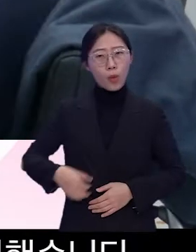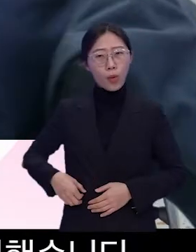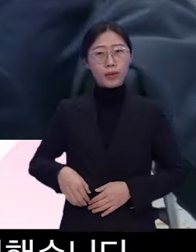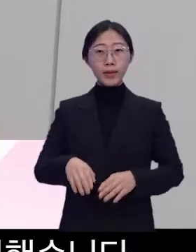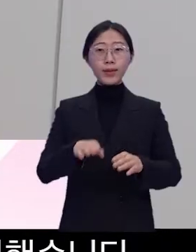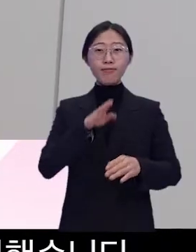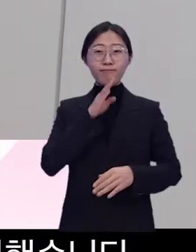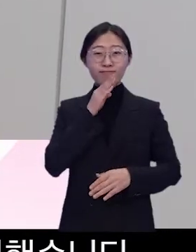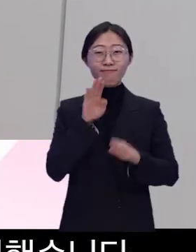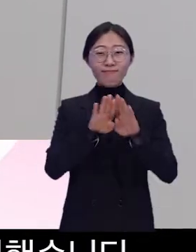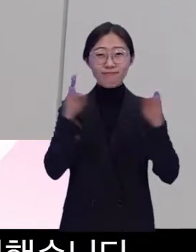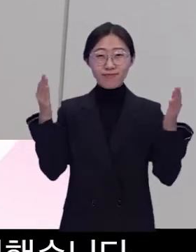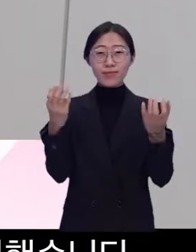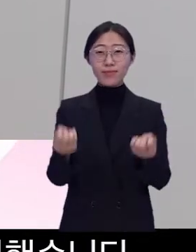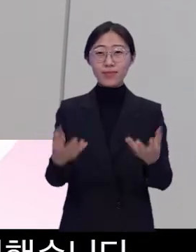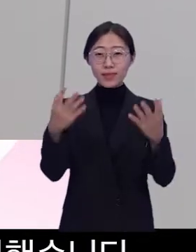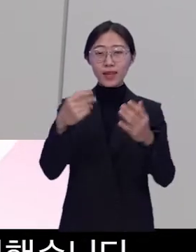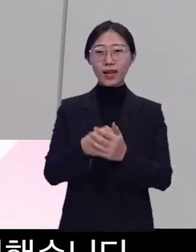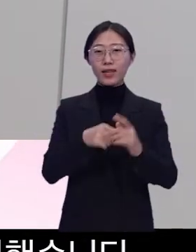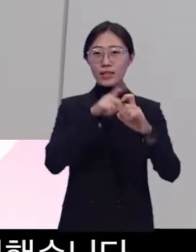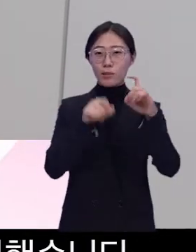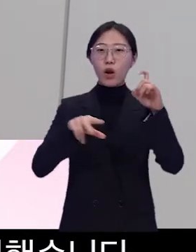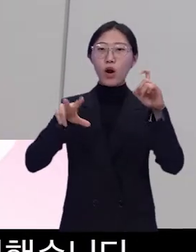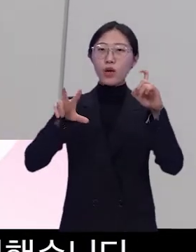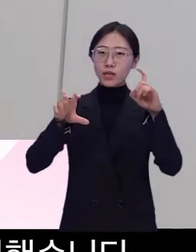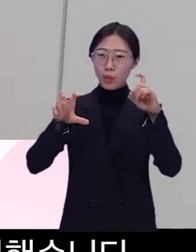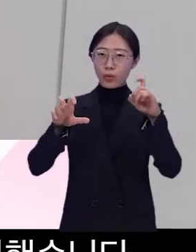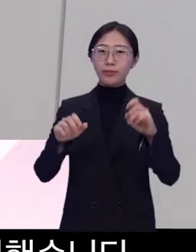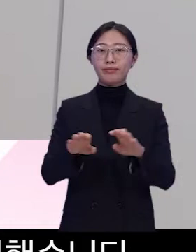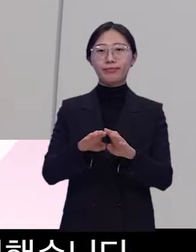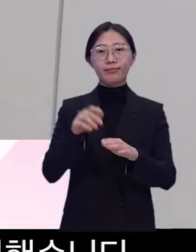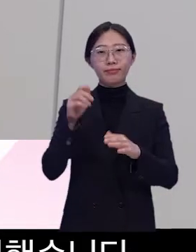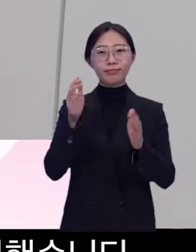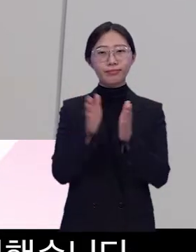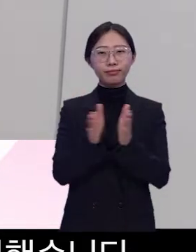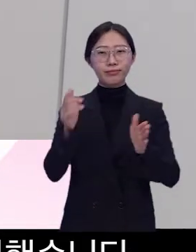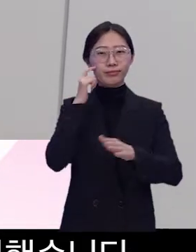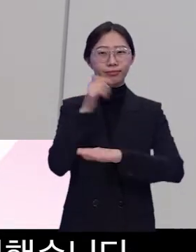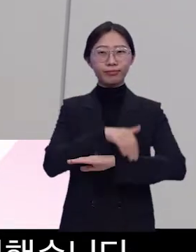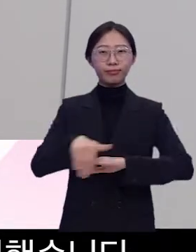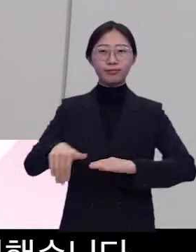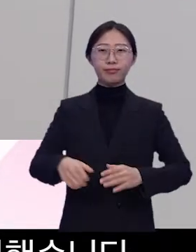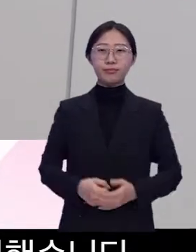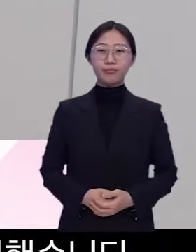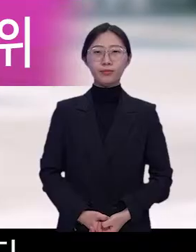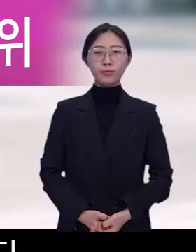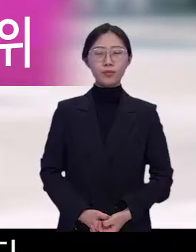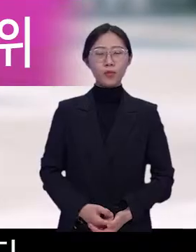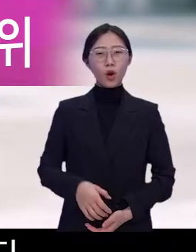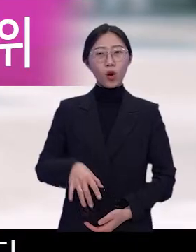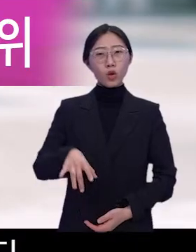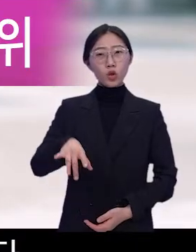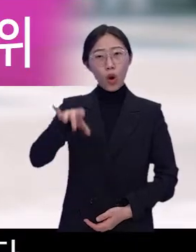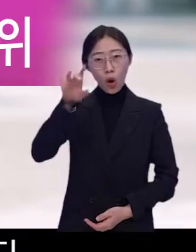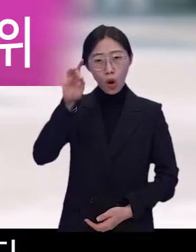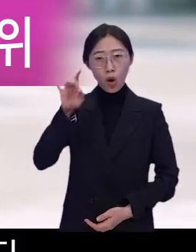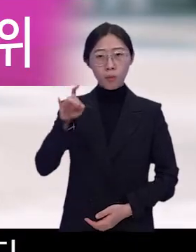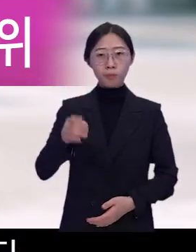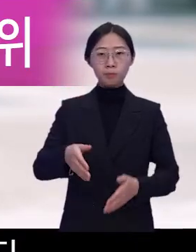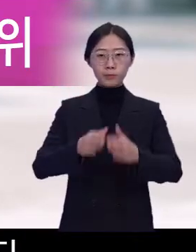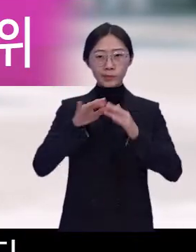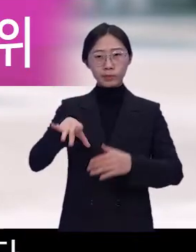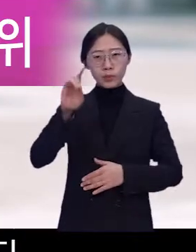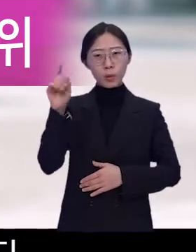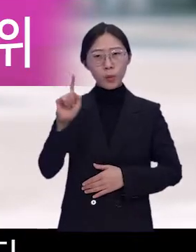개편한 만큼 앞으로도 시민의 입장에 서서 조직을 탄력적으로 정비해 나가겠다고 전했습니다. 창단 이래